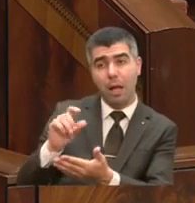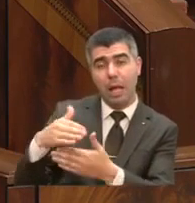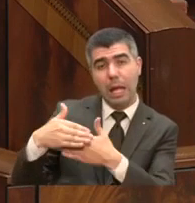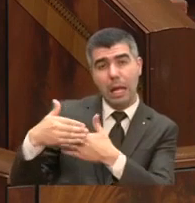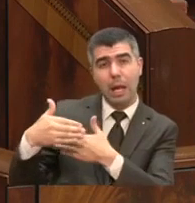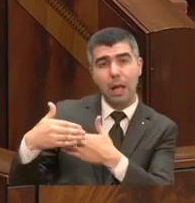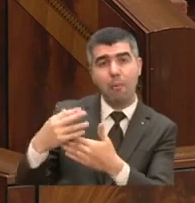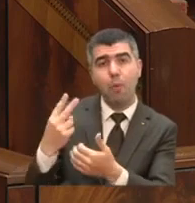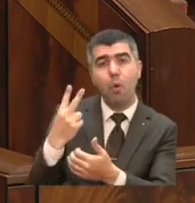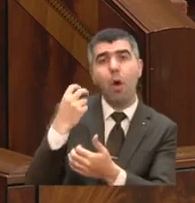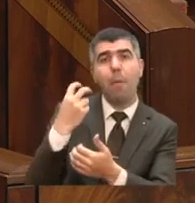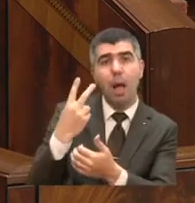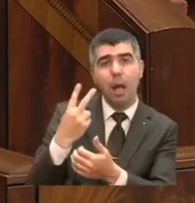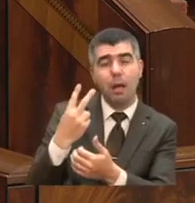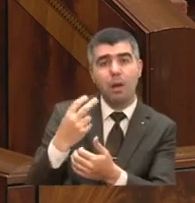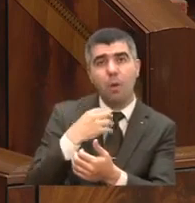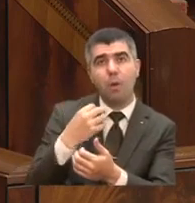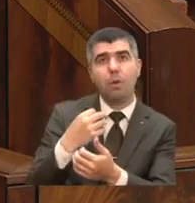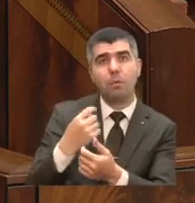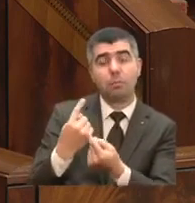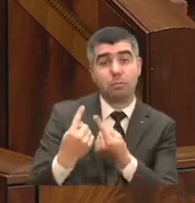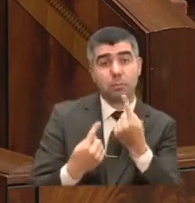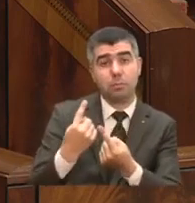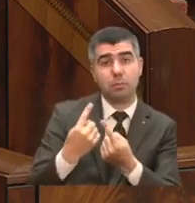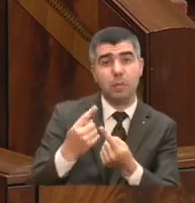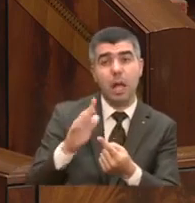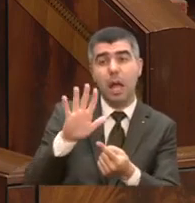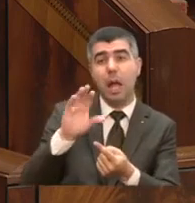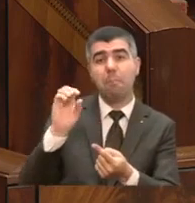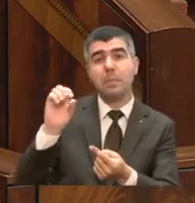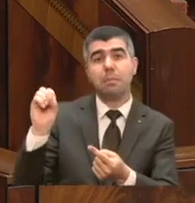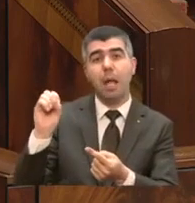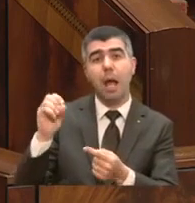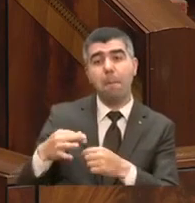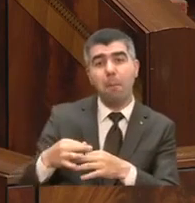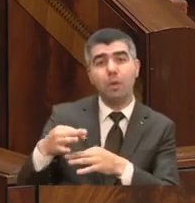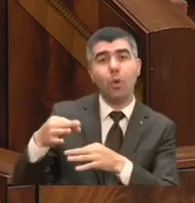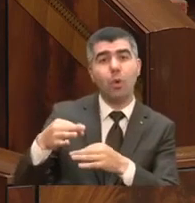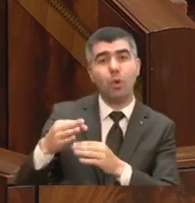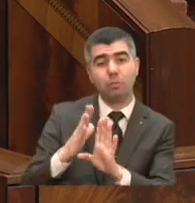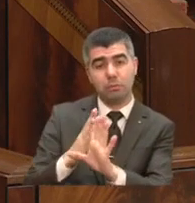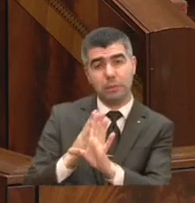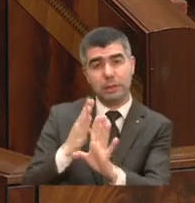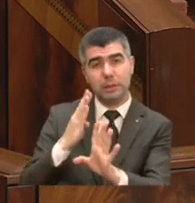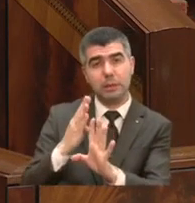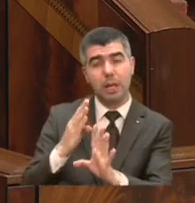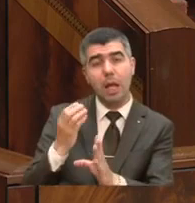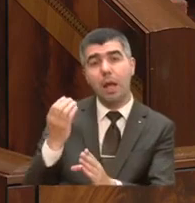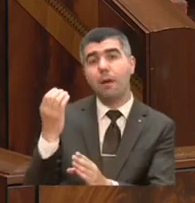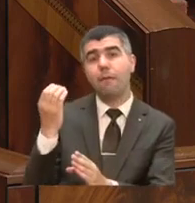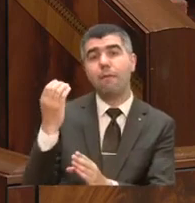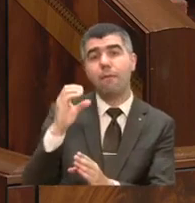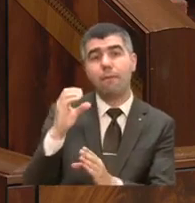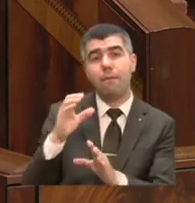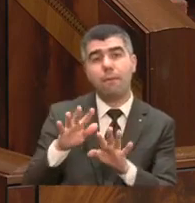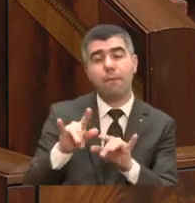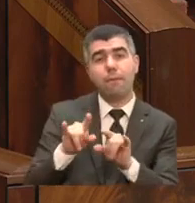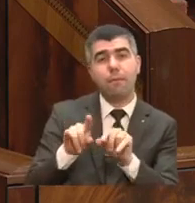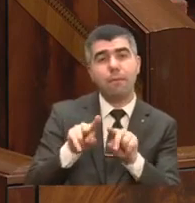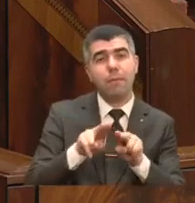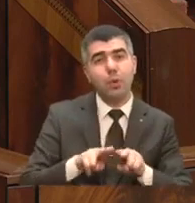السويفة، 500 متر في الصف. غنعطيكم فيديو سيد الوزير ديال المعاناة اليومية في